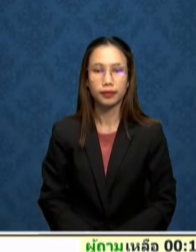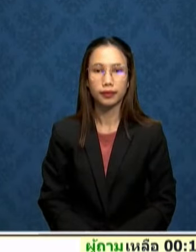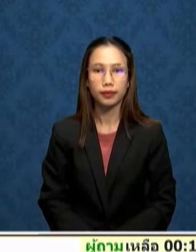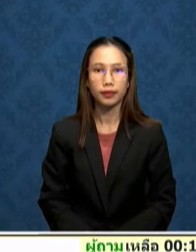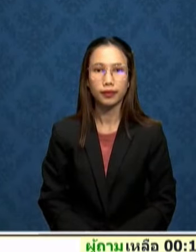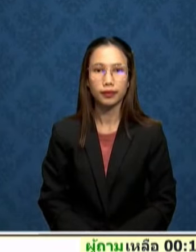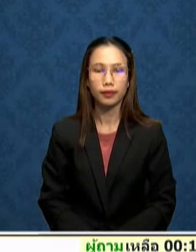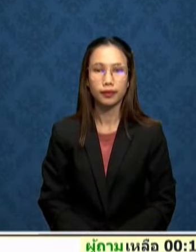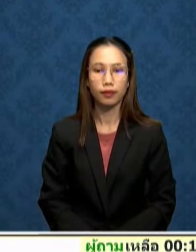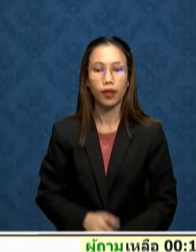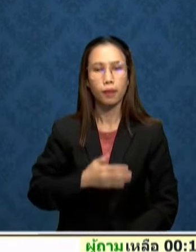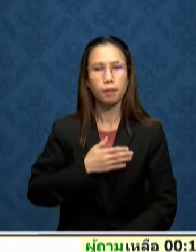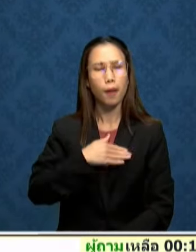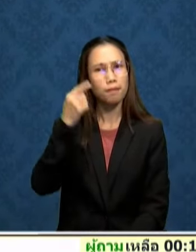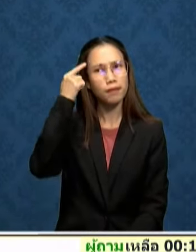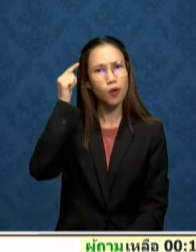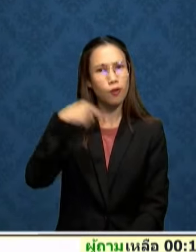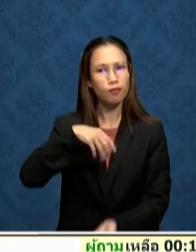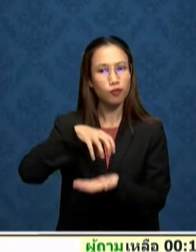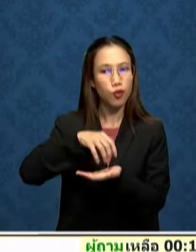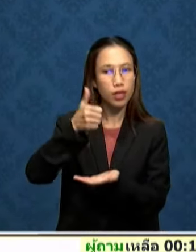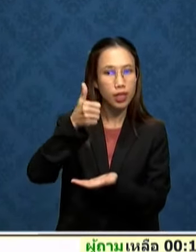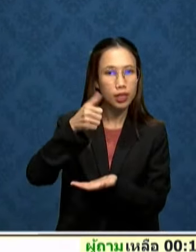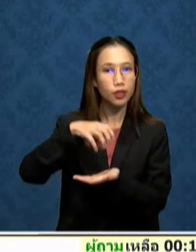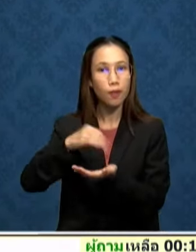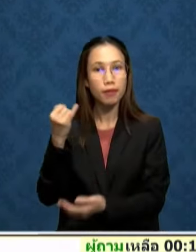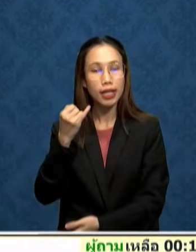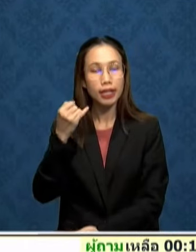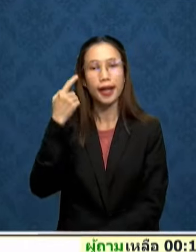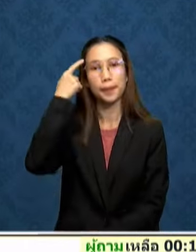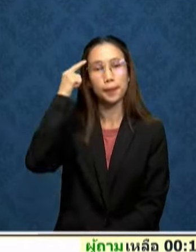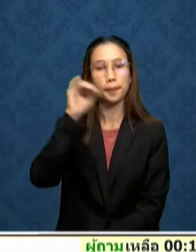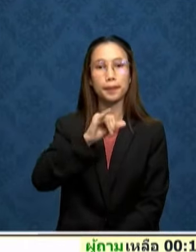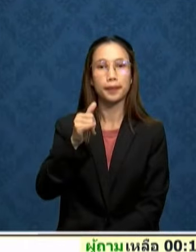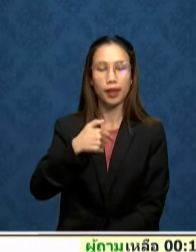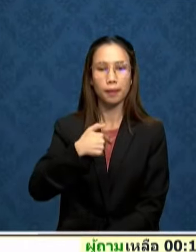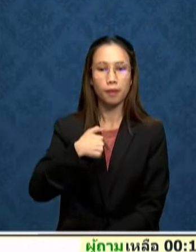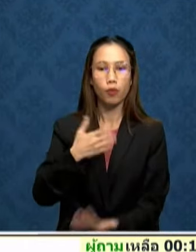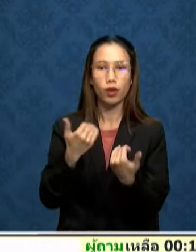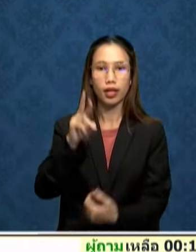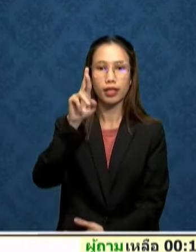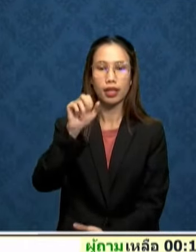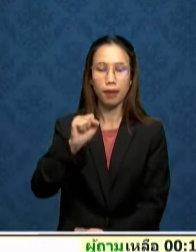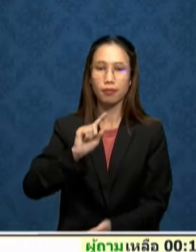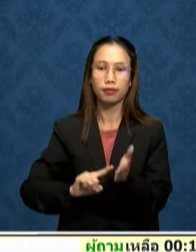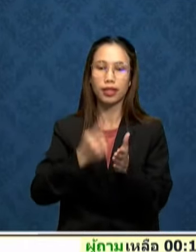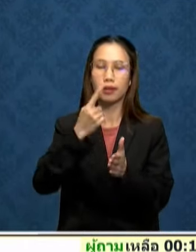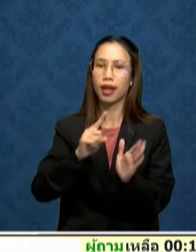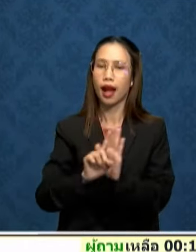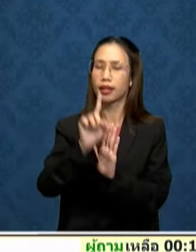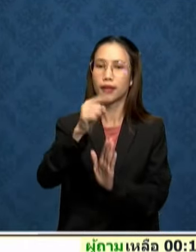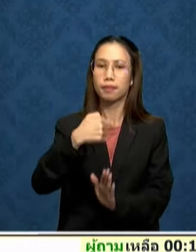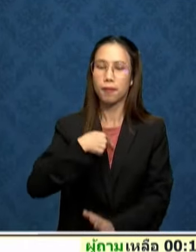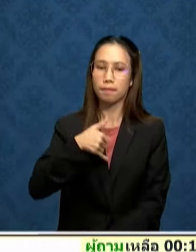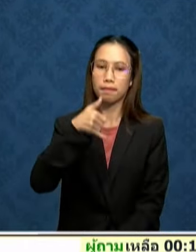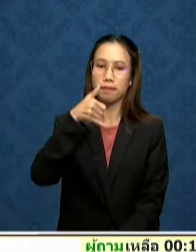วันนี้เนี่ยผมไม่รู้ว่าผมโชคดีหรือโชคร้ายที่การตอบกระทู้สดที่สภาผู้แทนราษฎรเป็นครั้งแรกในชีวิตเนี่ยผม